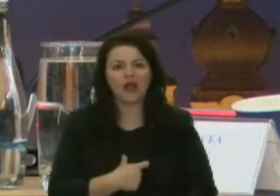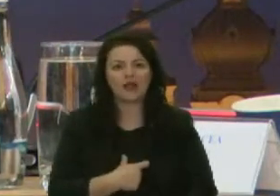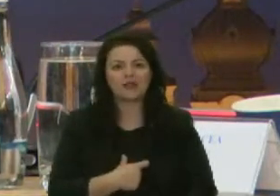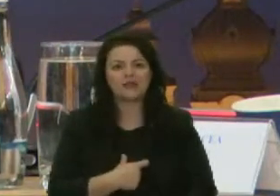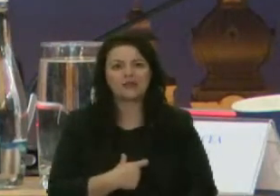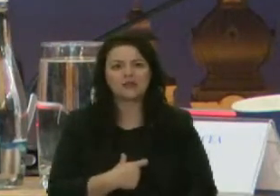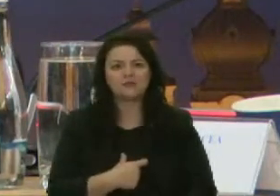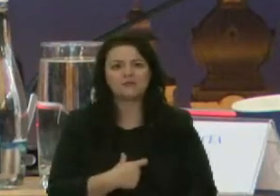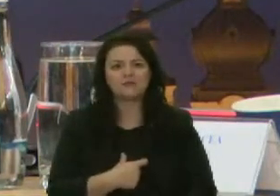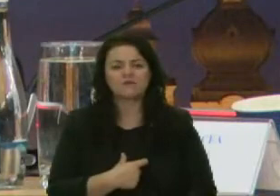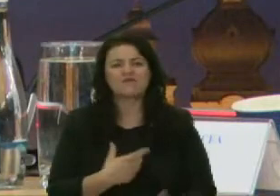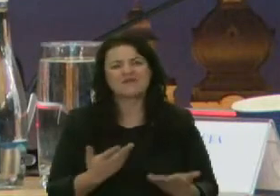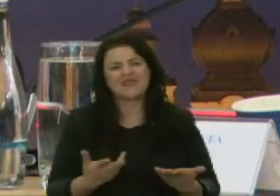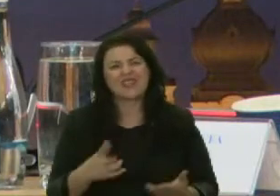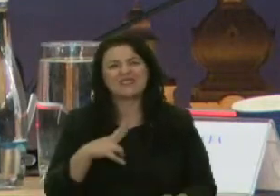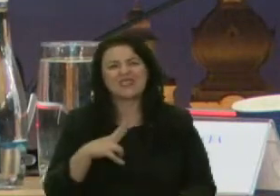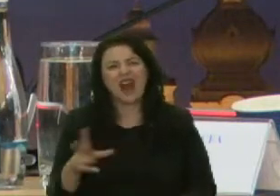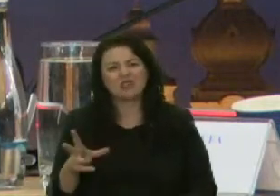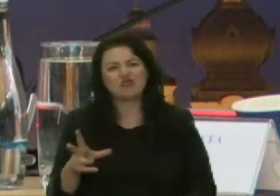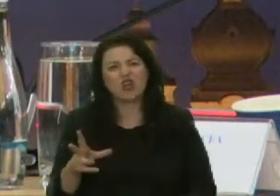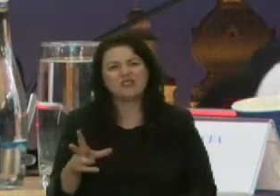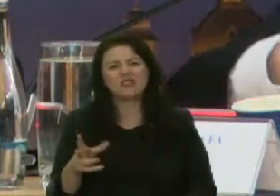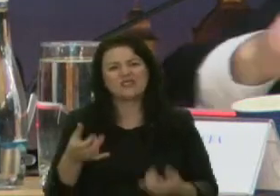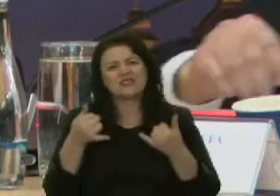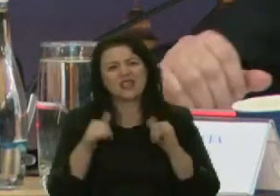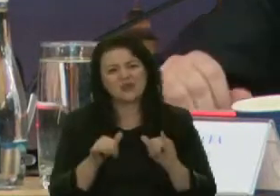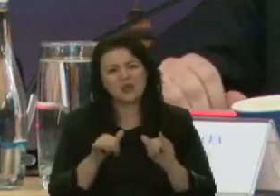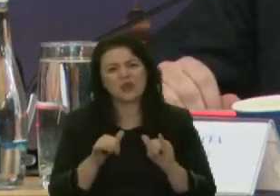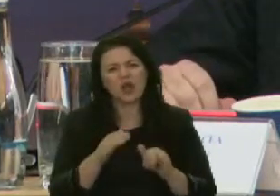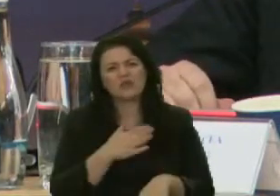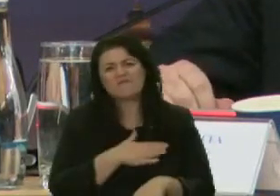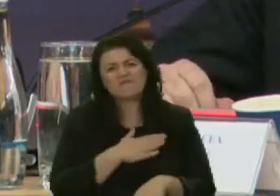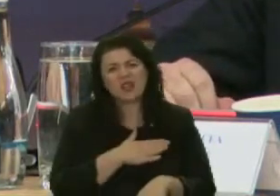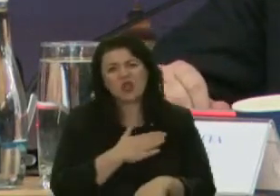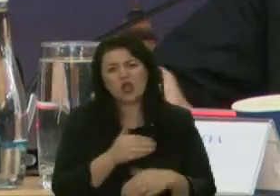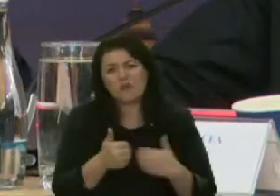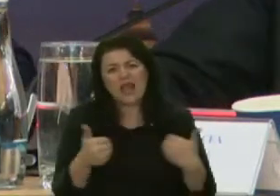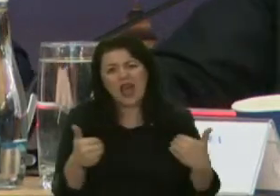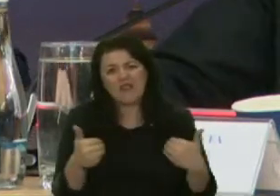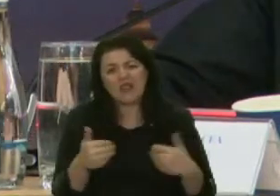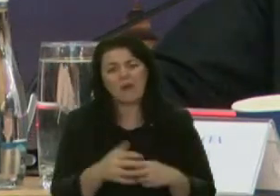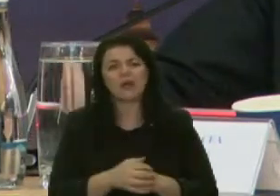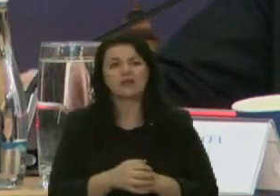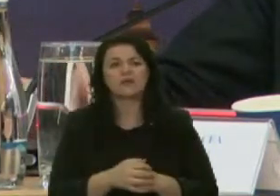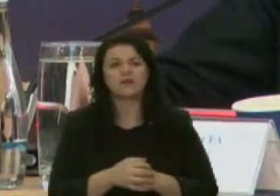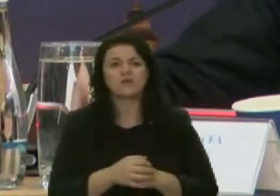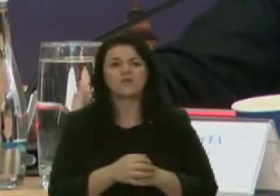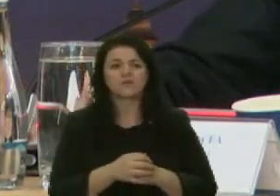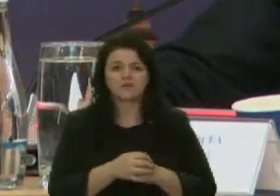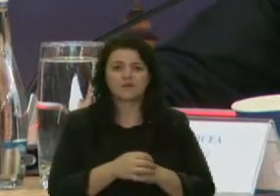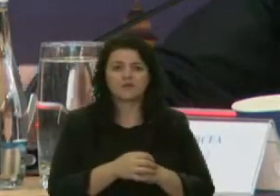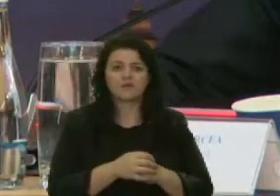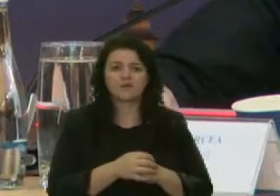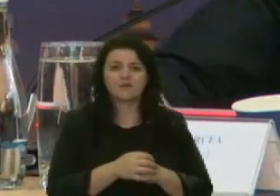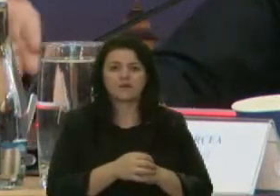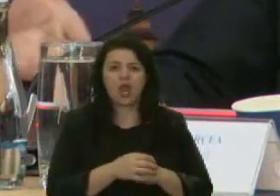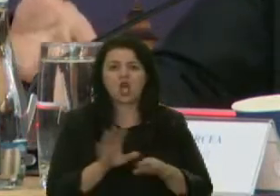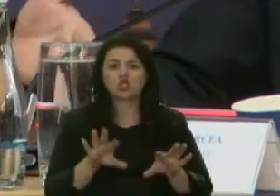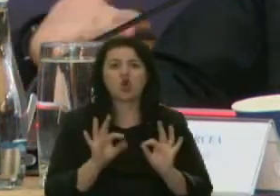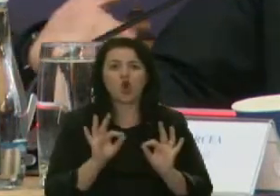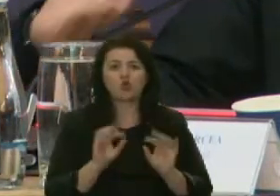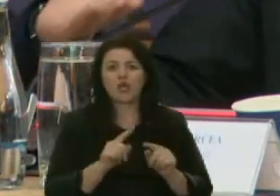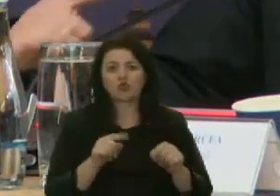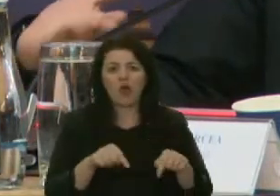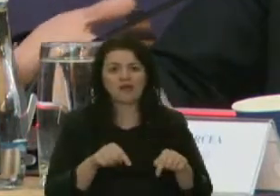asemenea tragedii pe care cu toții Le dorim să le să le să le evităm deci de aceea soluția nu este